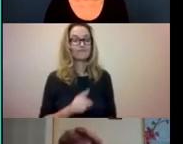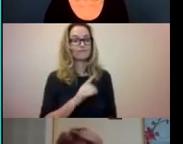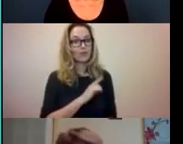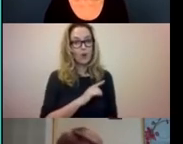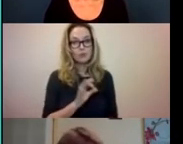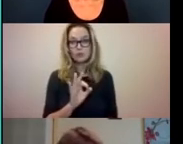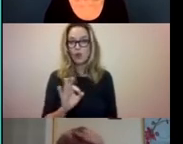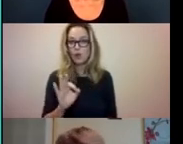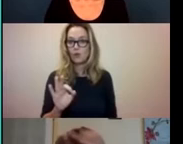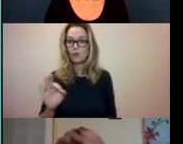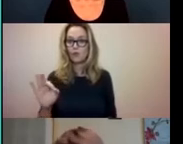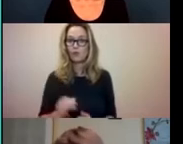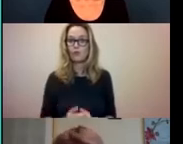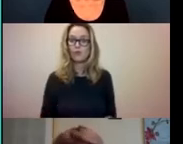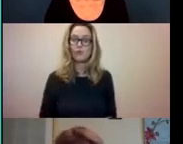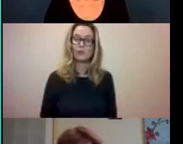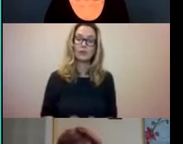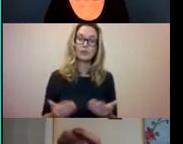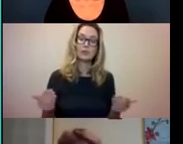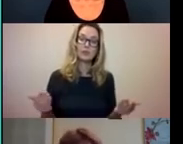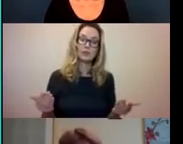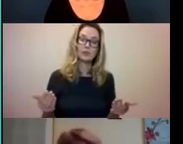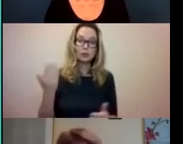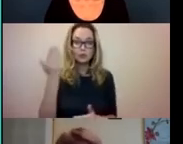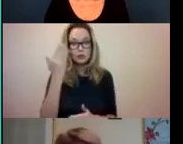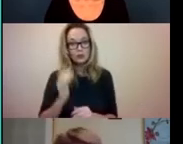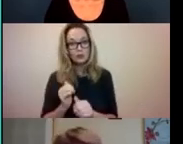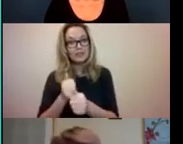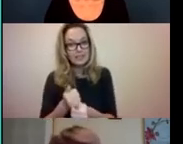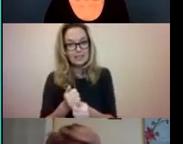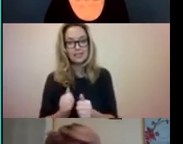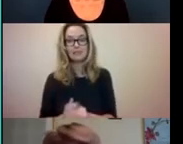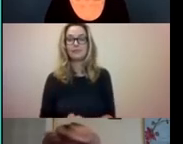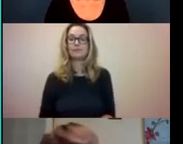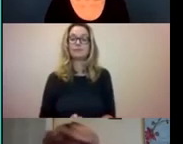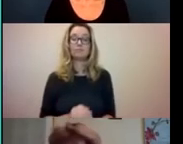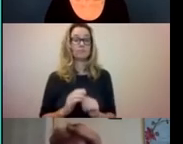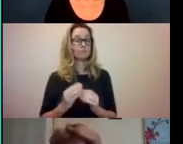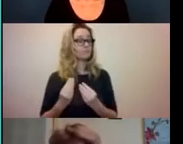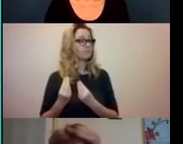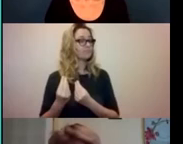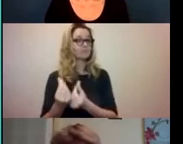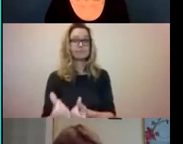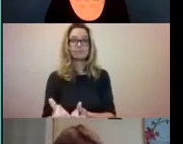heb een studie gedaan. Alles is altijd van een leien dakje gemakkelijk